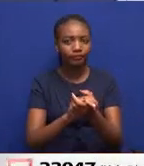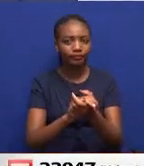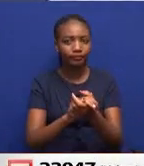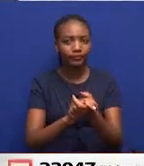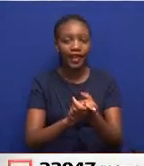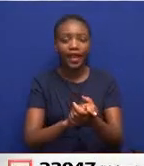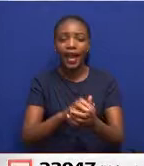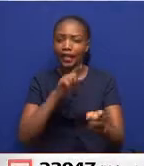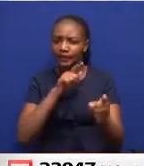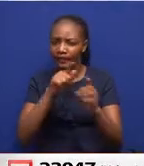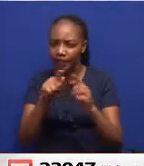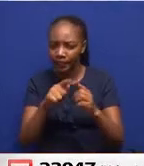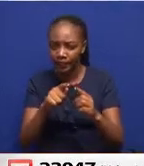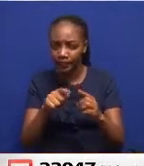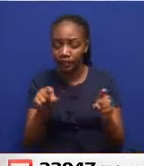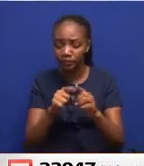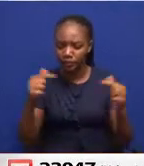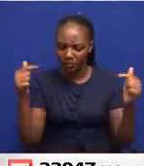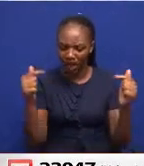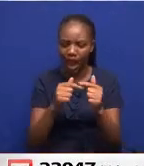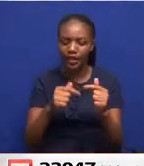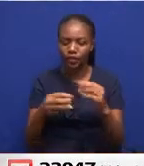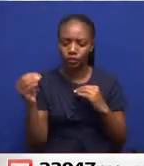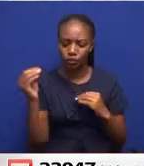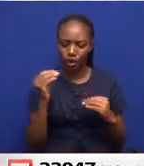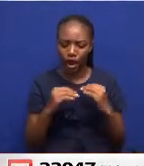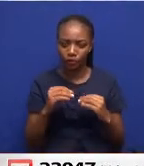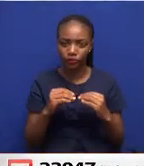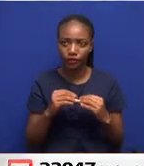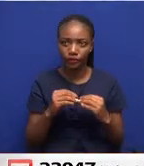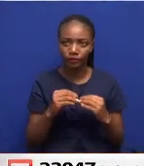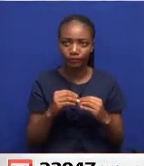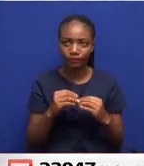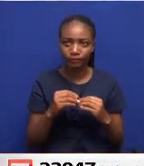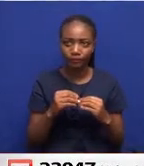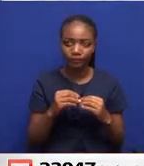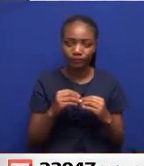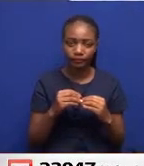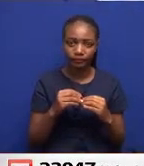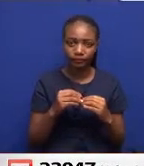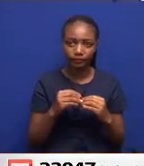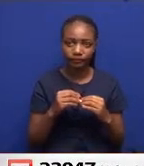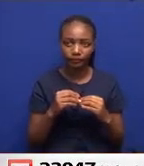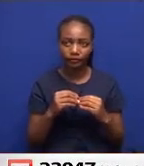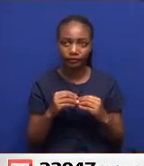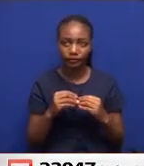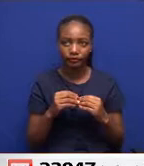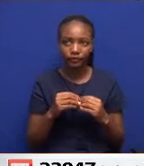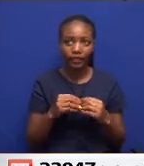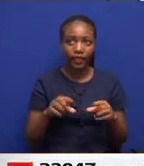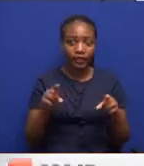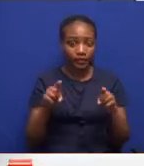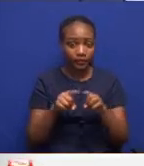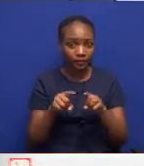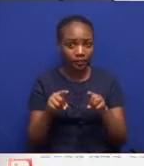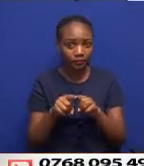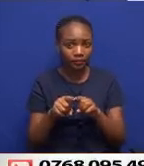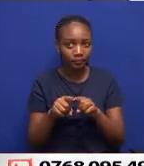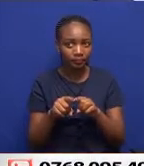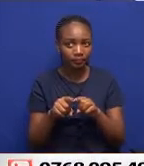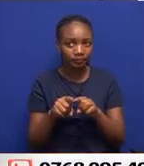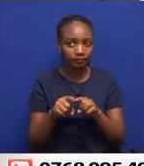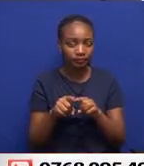condemns corruption and any flesh that is nyama ambayo